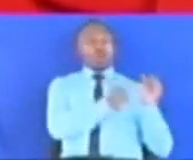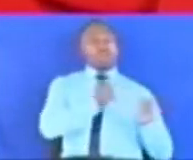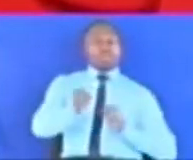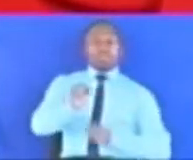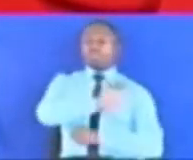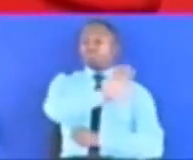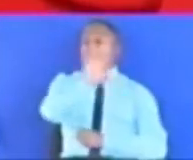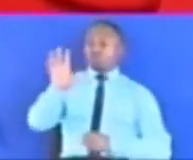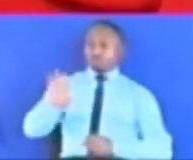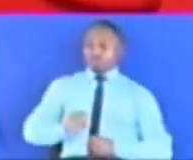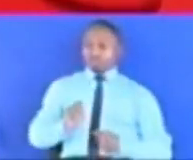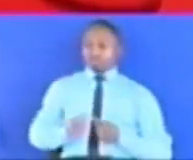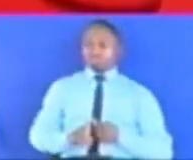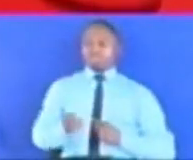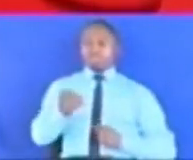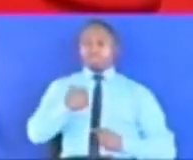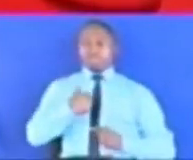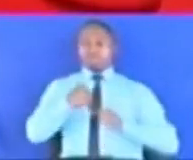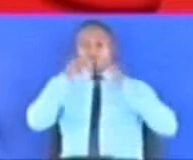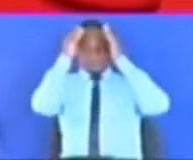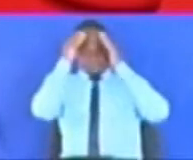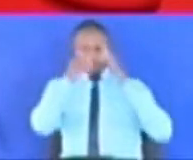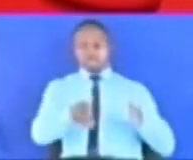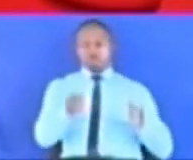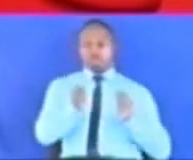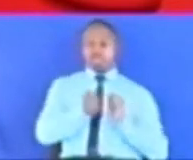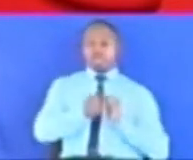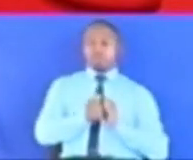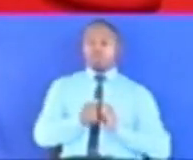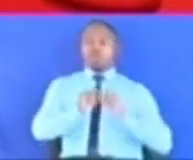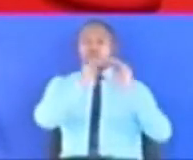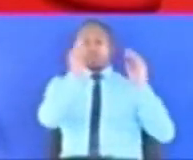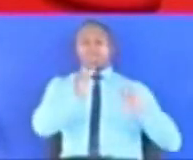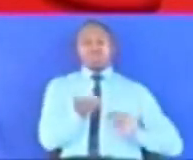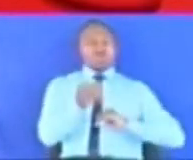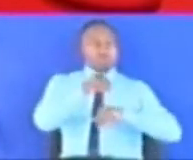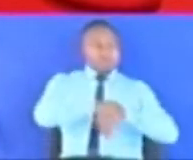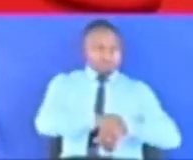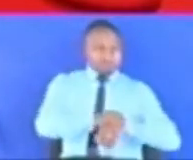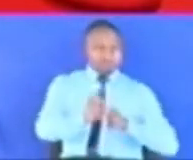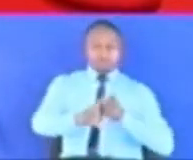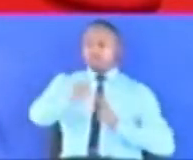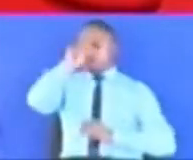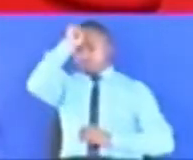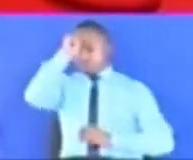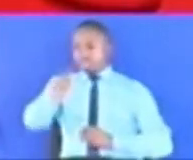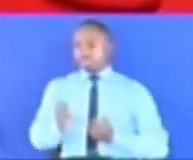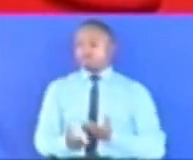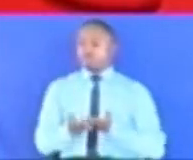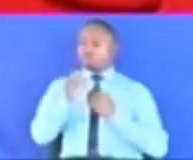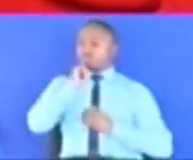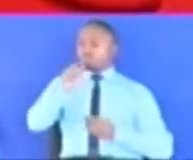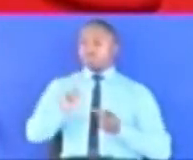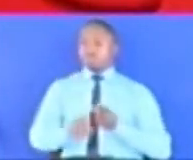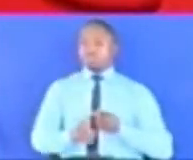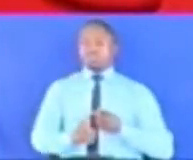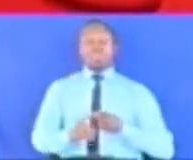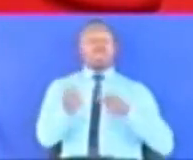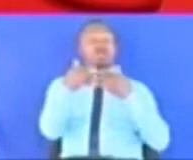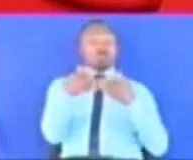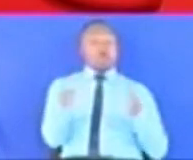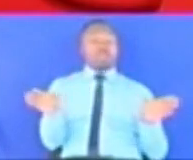kwa ujumla. Mimi nitajikita katika swala zima la miundombinu. Mheshimiwa Naibu Speaker, ni dhahiri